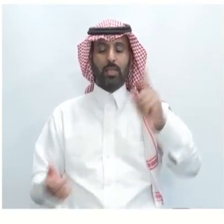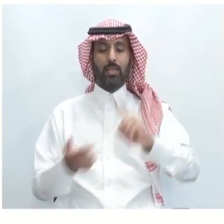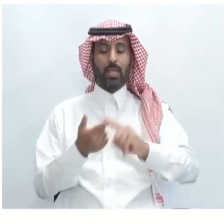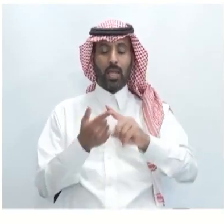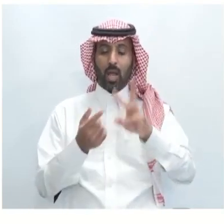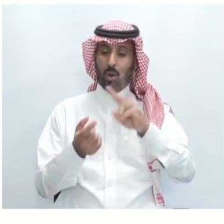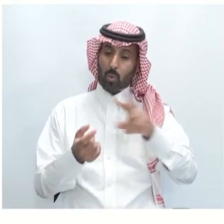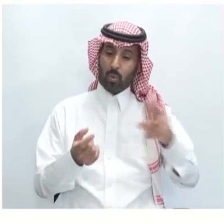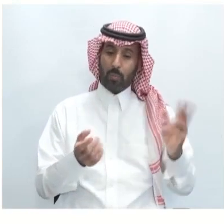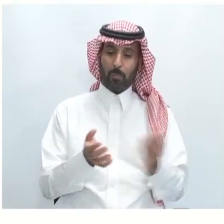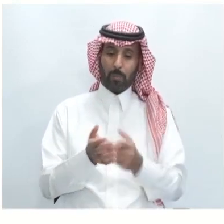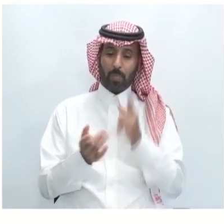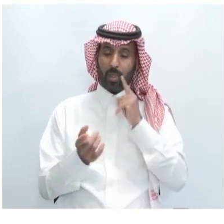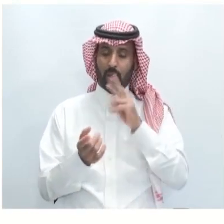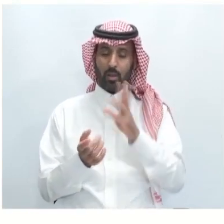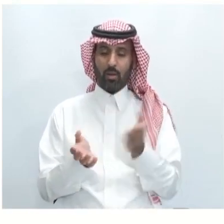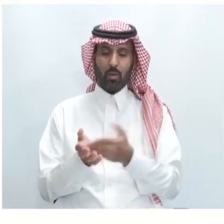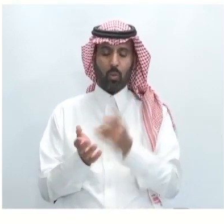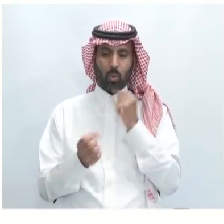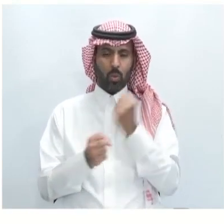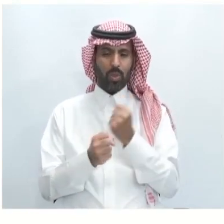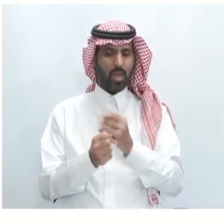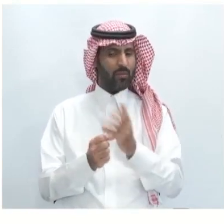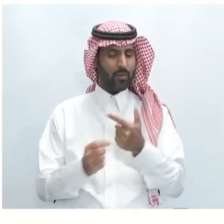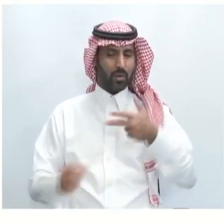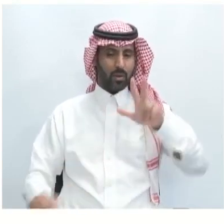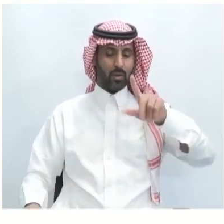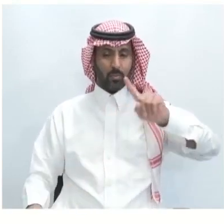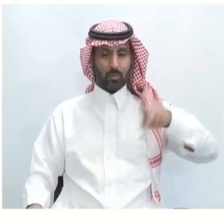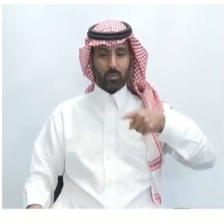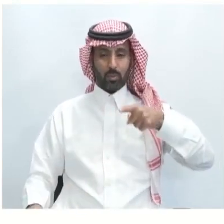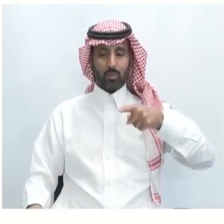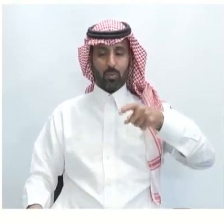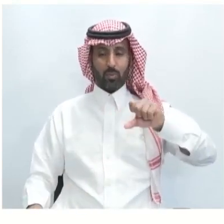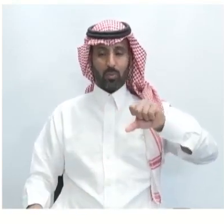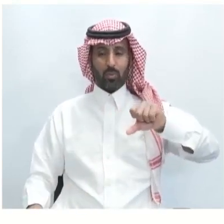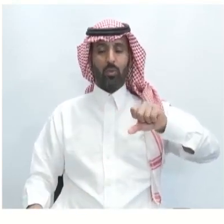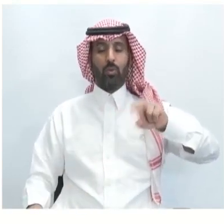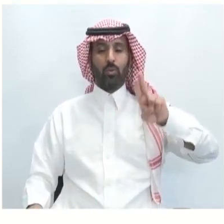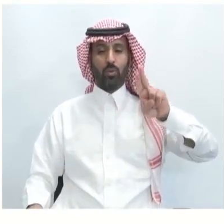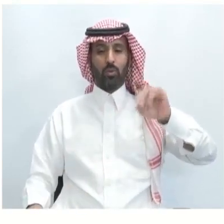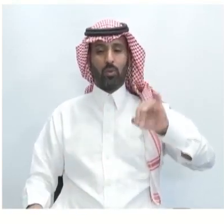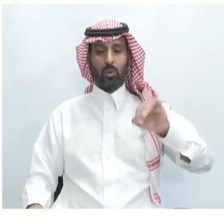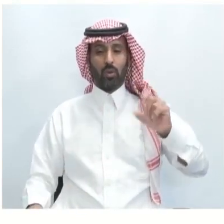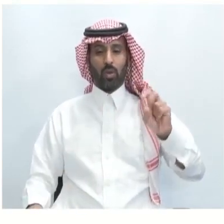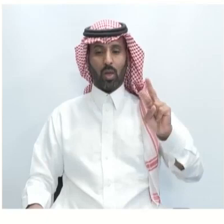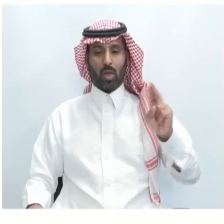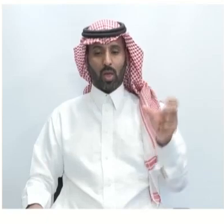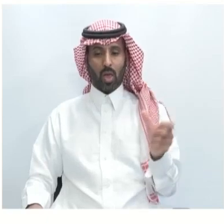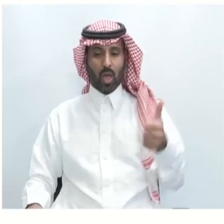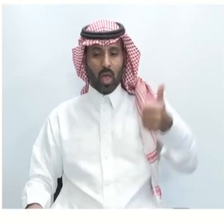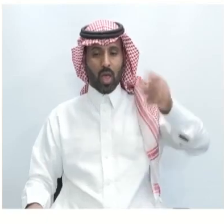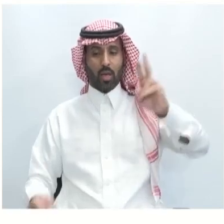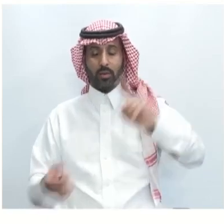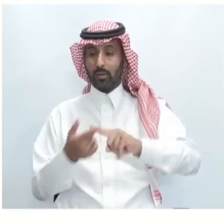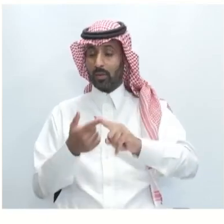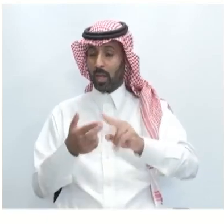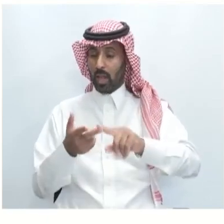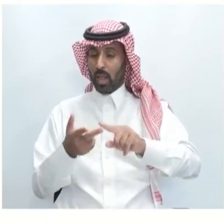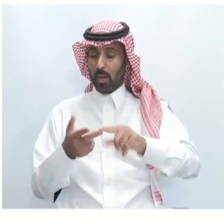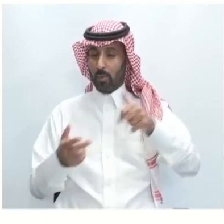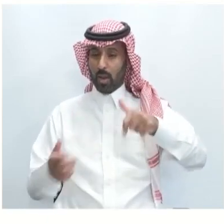انواع البروتينات ووظائف البروتينات سيكون باذن الله درسنا هذا اليوم الكربوهيدرات انواع